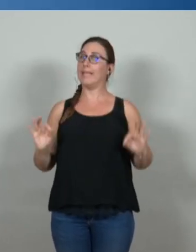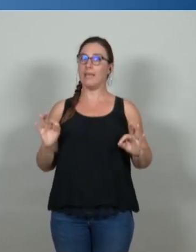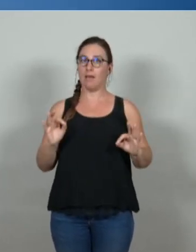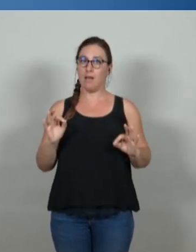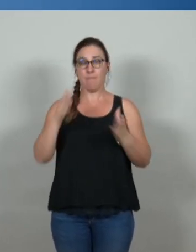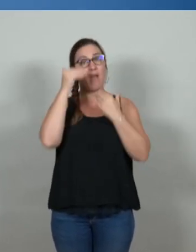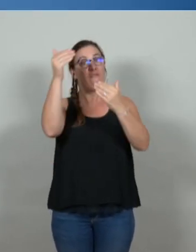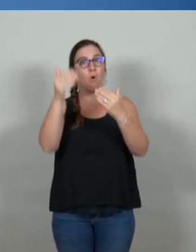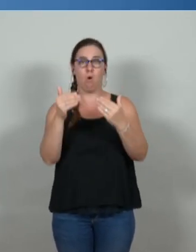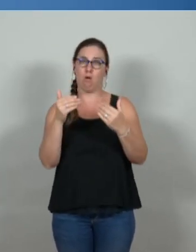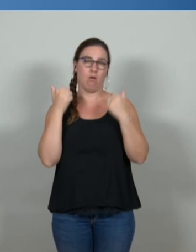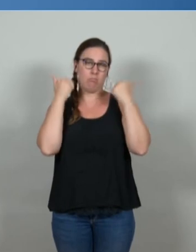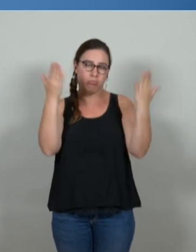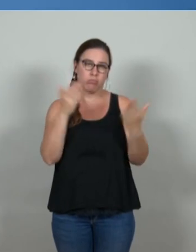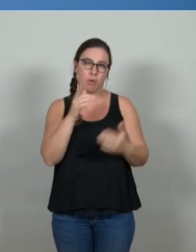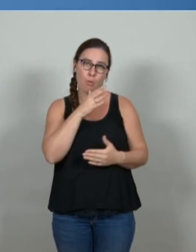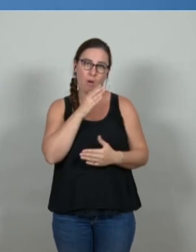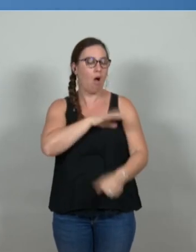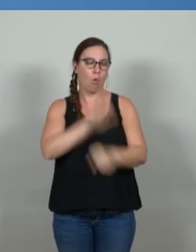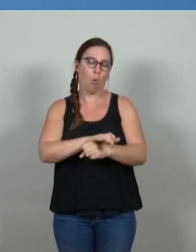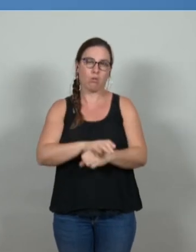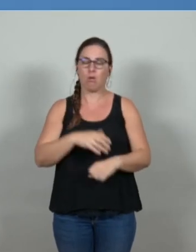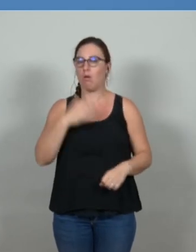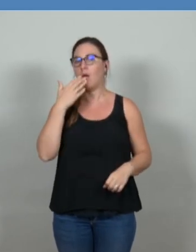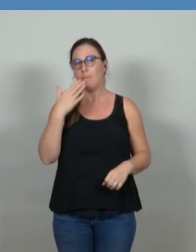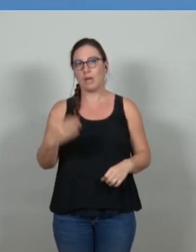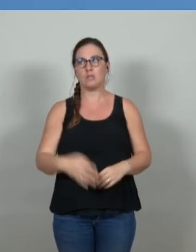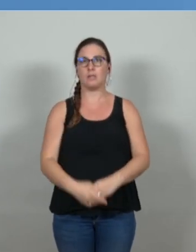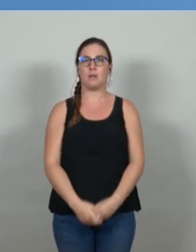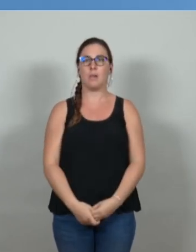au travers de ce vœu est un digne nous votons donc contre ce vœu merci